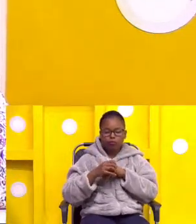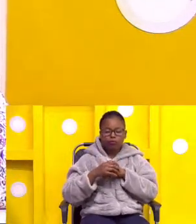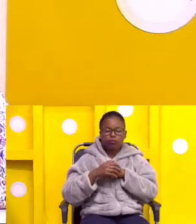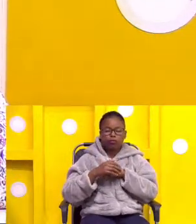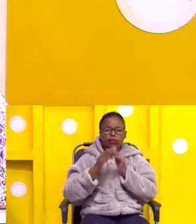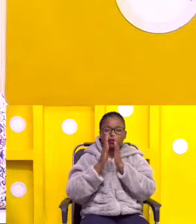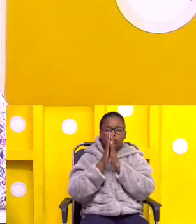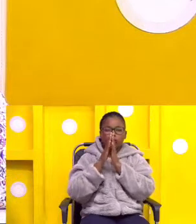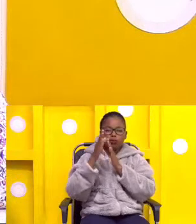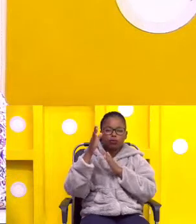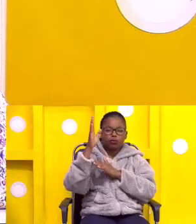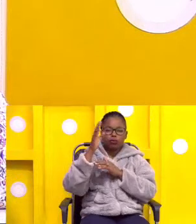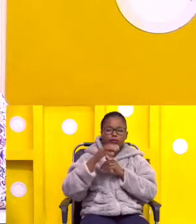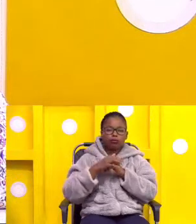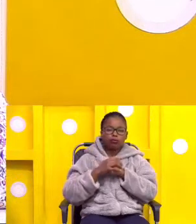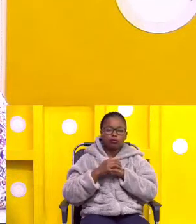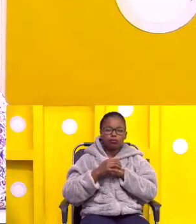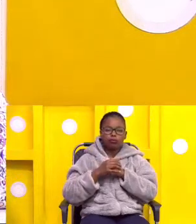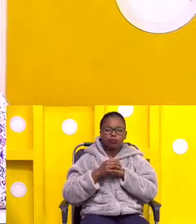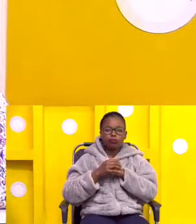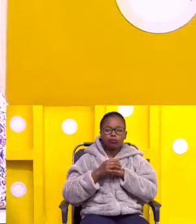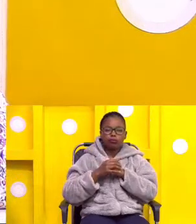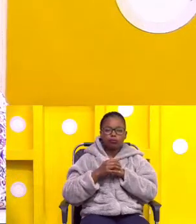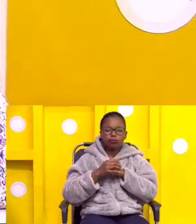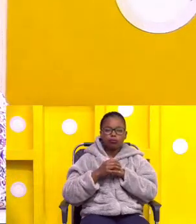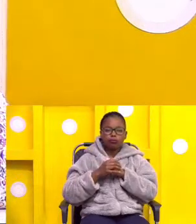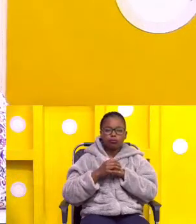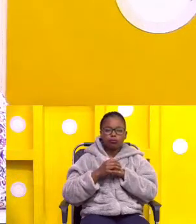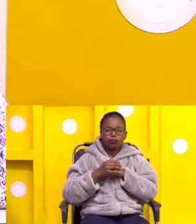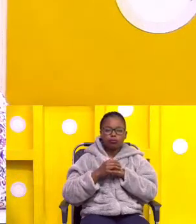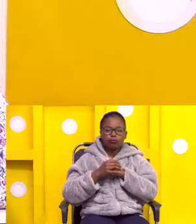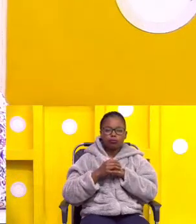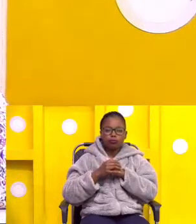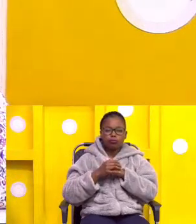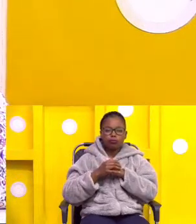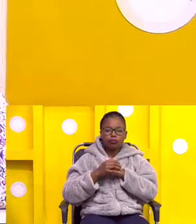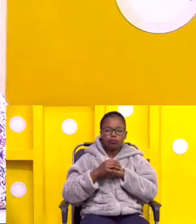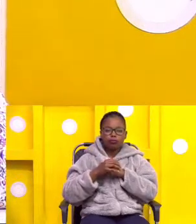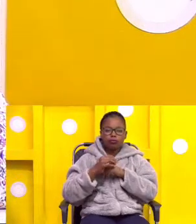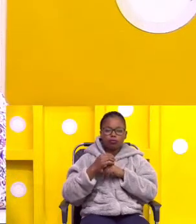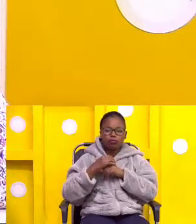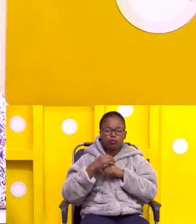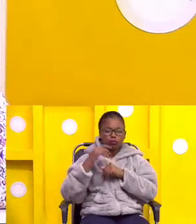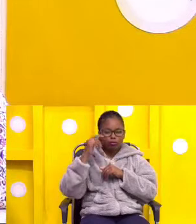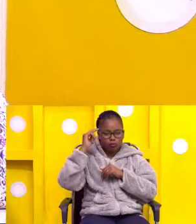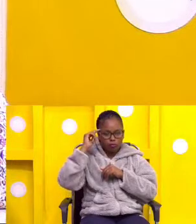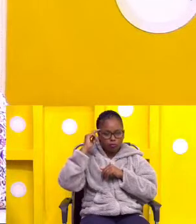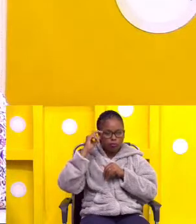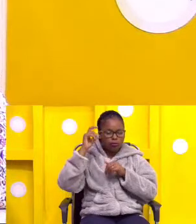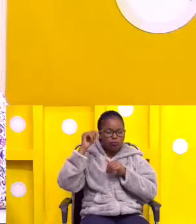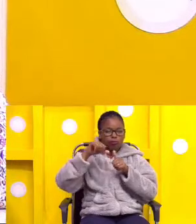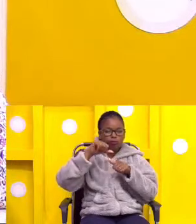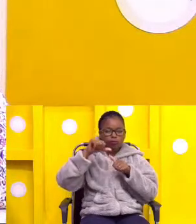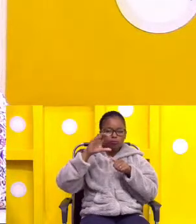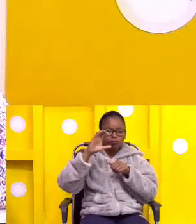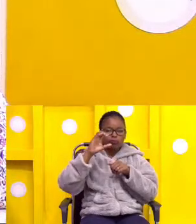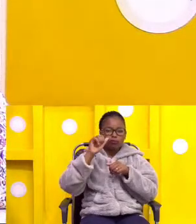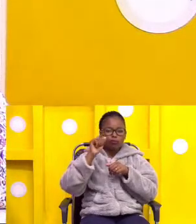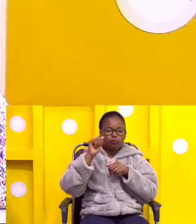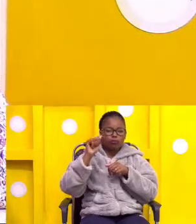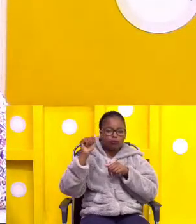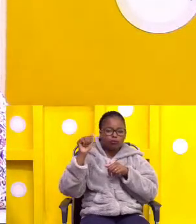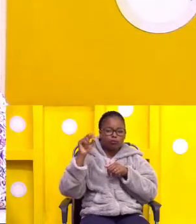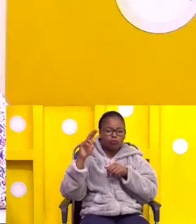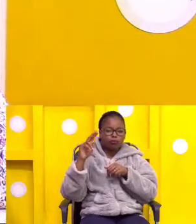Bwana asifiwe sana. Desira gihora wa Kaini akiuragwo ni Habili. I mean wa Habili akiuragwo ni Kaini,